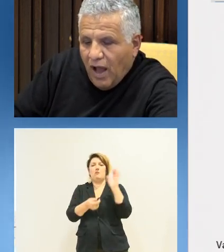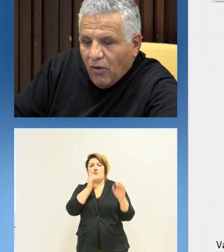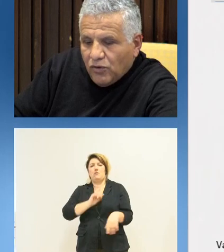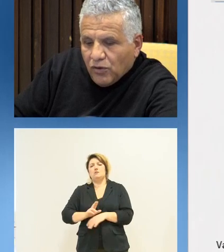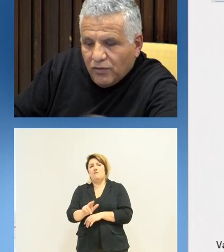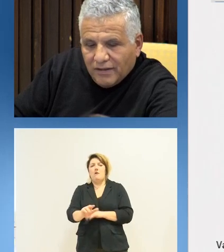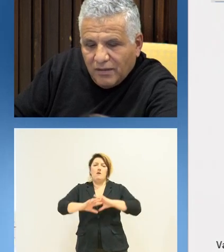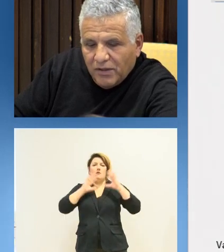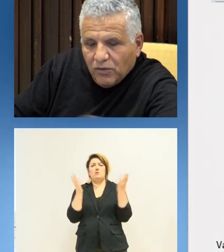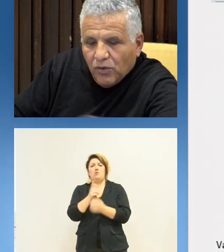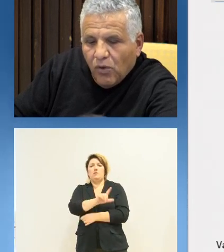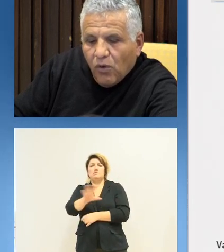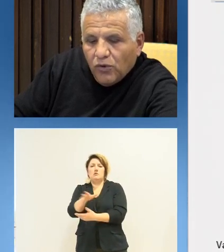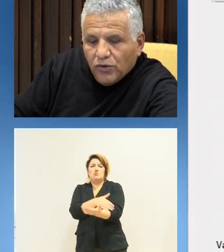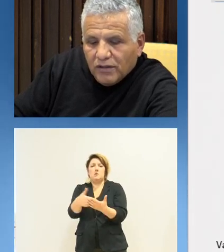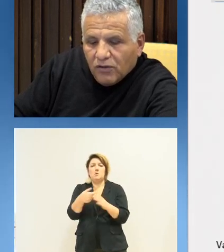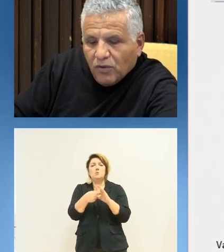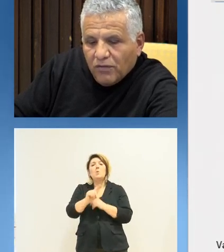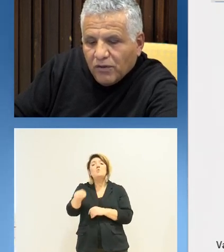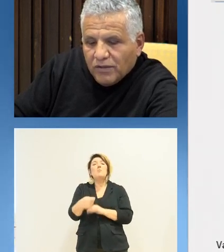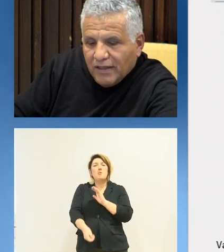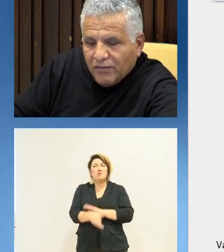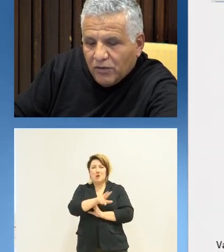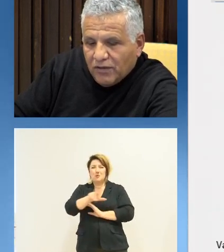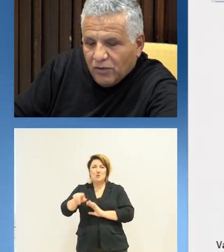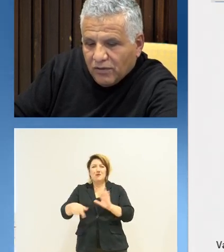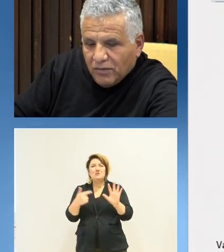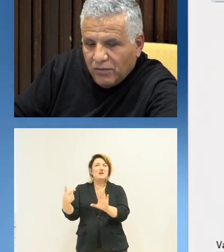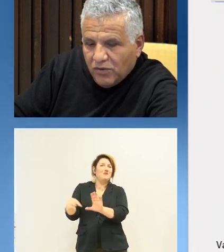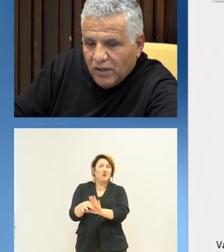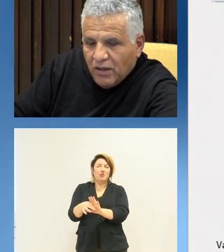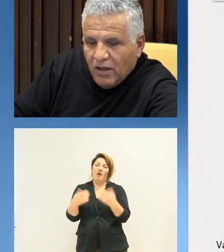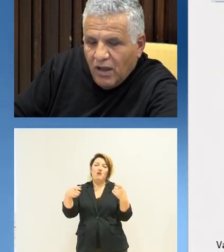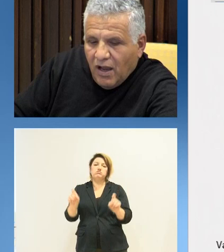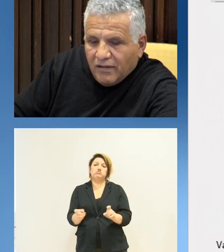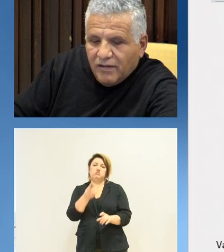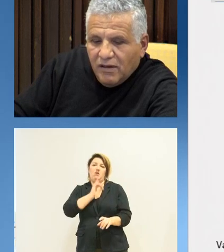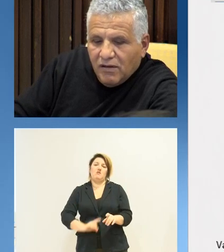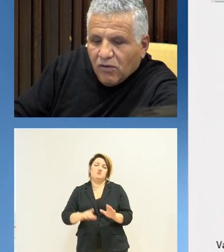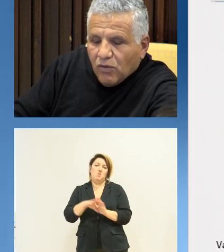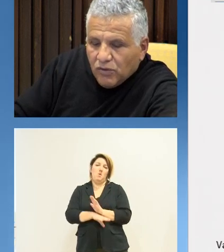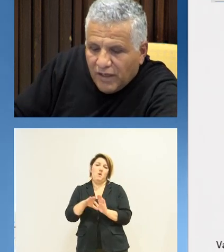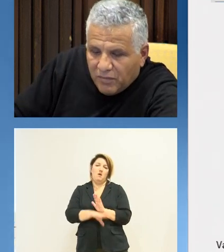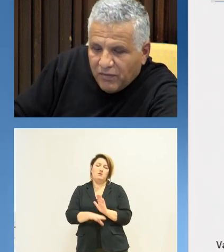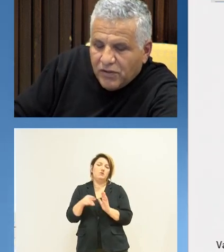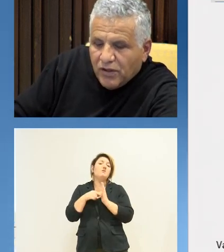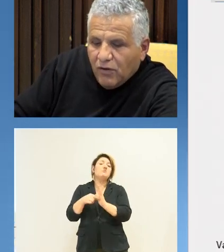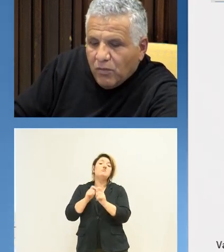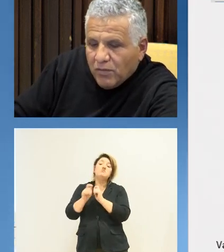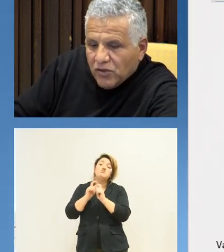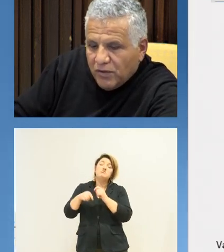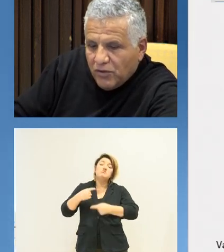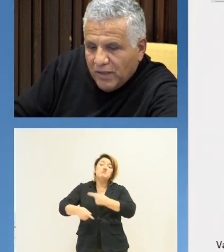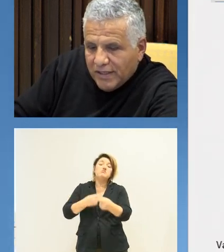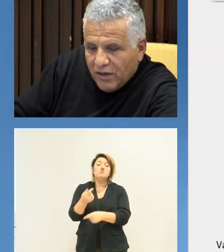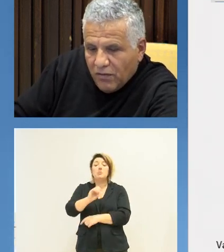hauteur de 25 millions d'euros au lieu des 33 points 7 voter sur l'ensemble des budgets ainsi l'encours de dette prévisionnelle au